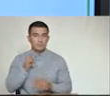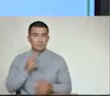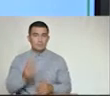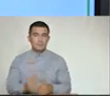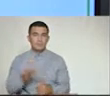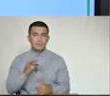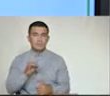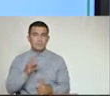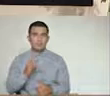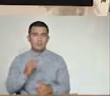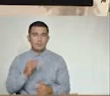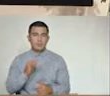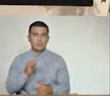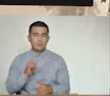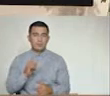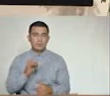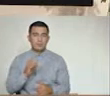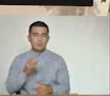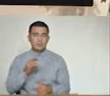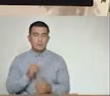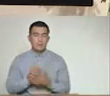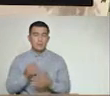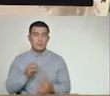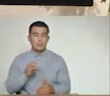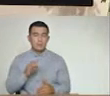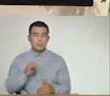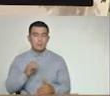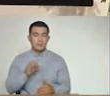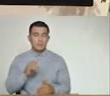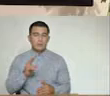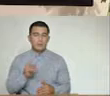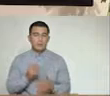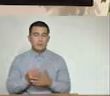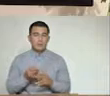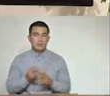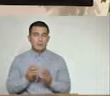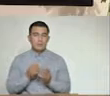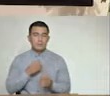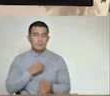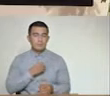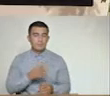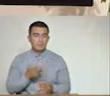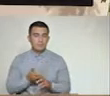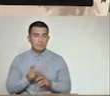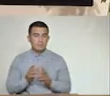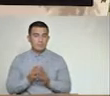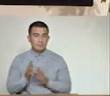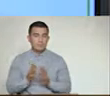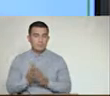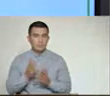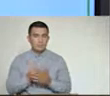Infuzoriyalar sinfi. Tufilka o'simlik qoldiqlariga boy suv havzalarida